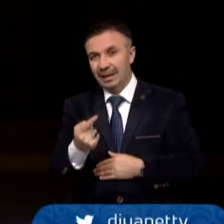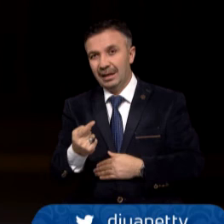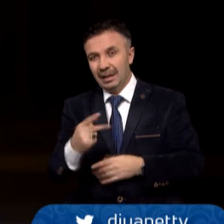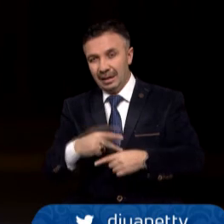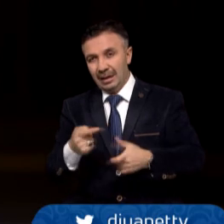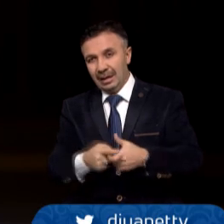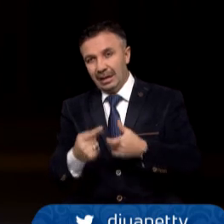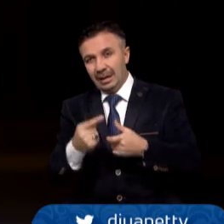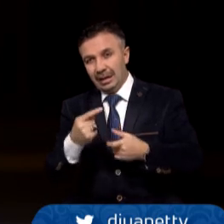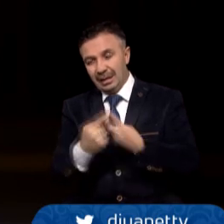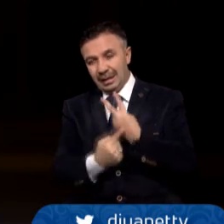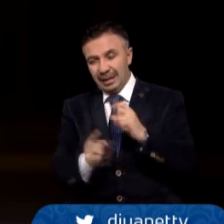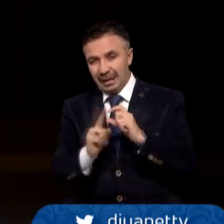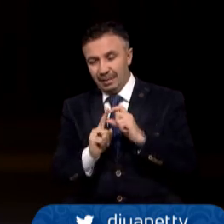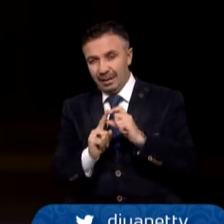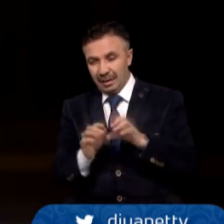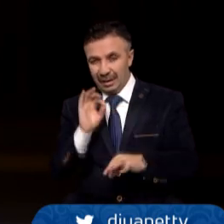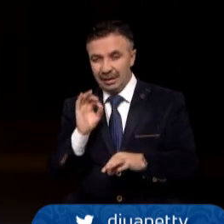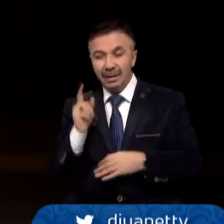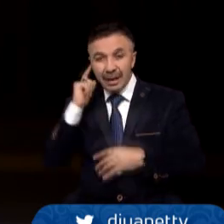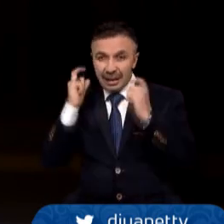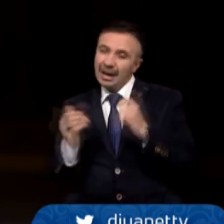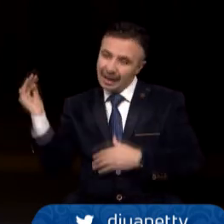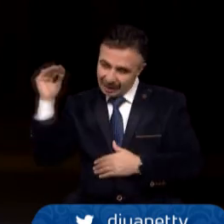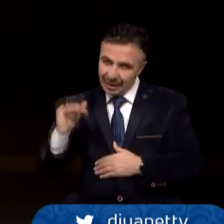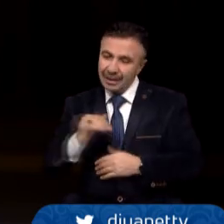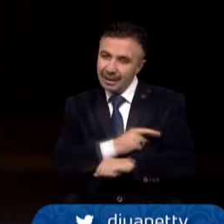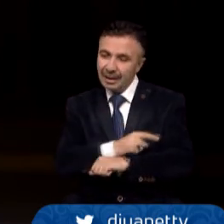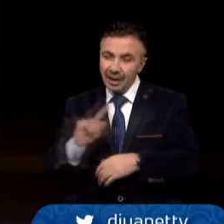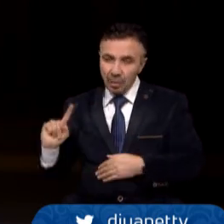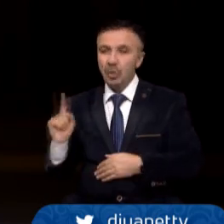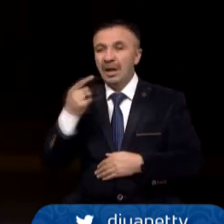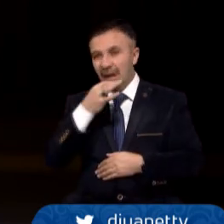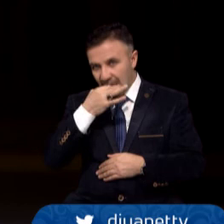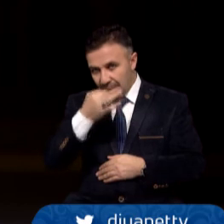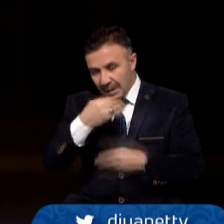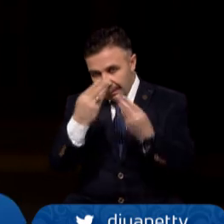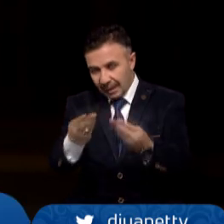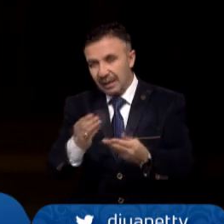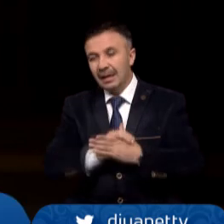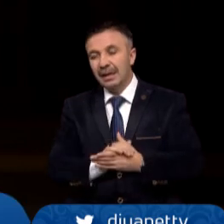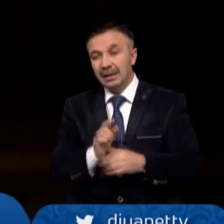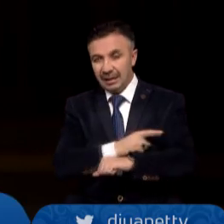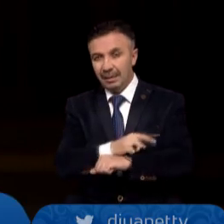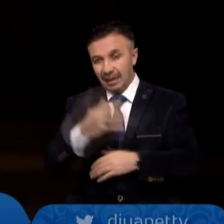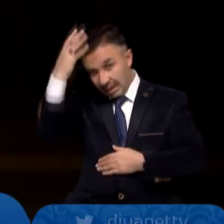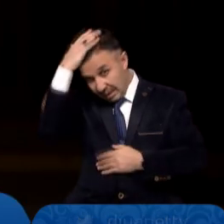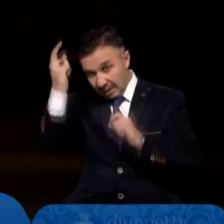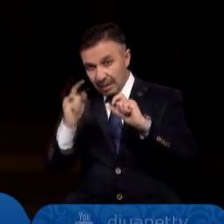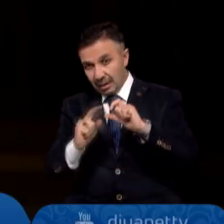ulaştır dedi diz Zeyd Bin Harise Medine'ye geldiğinde Müjdeli haberi